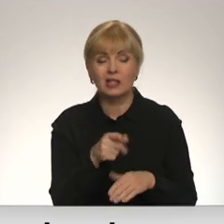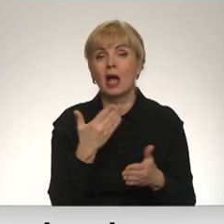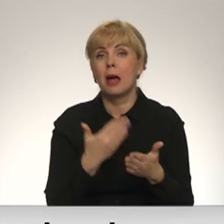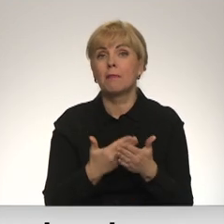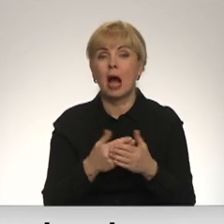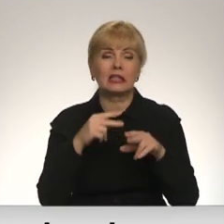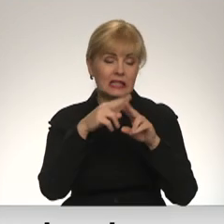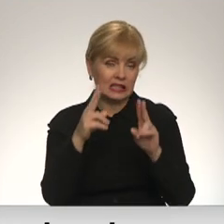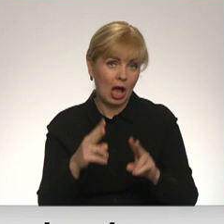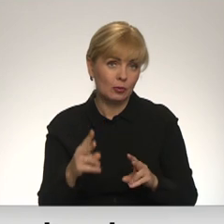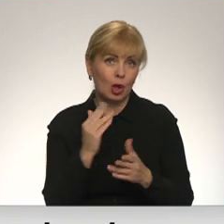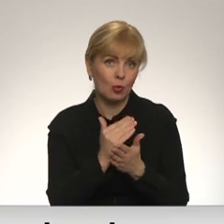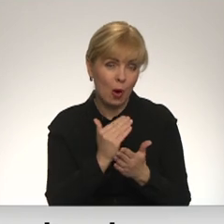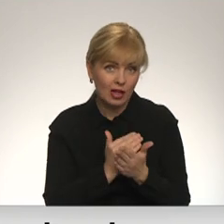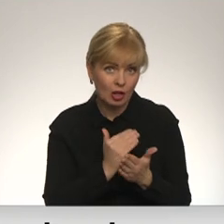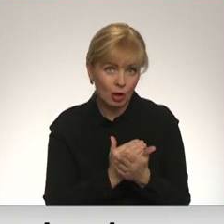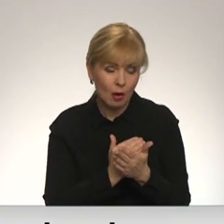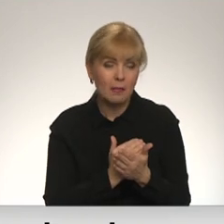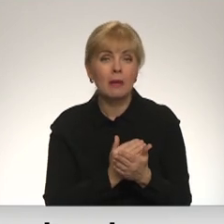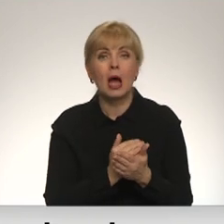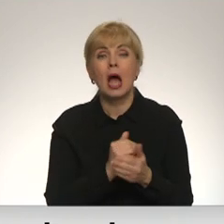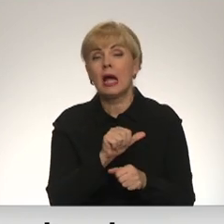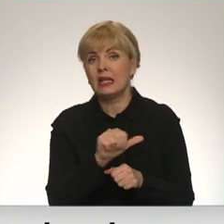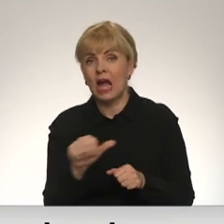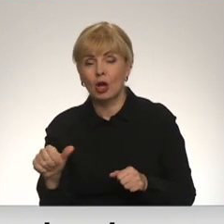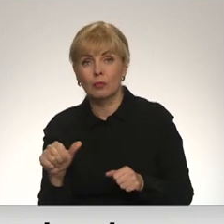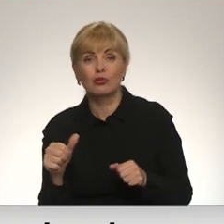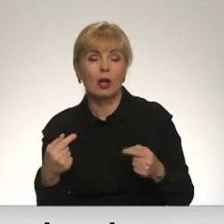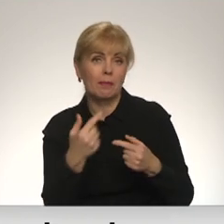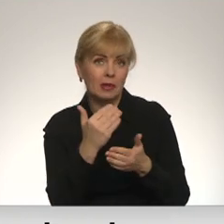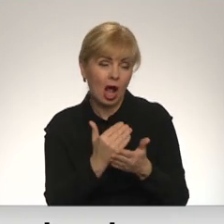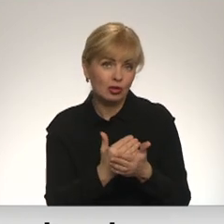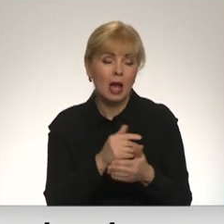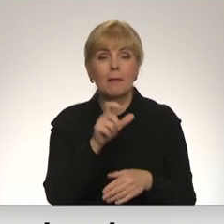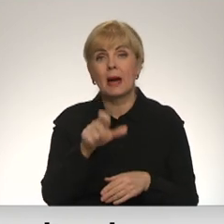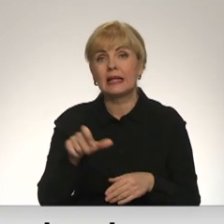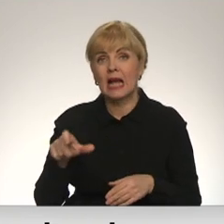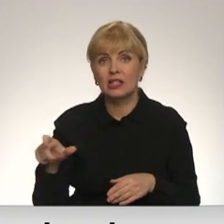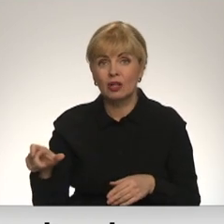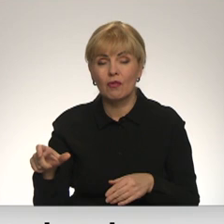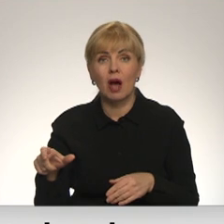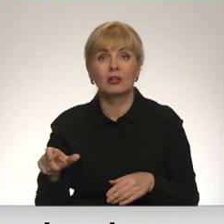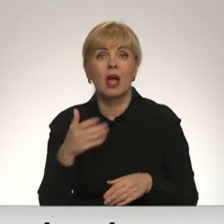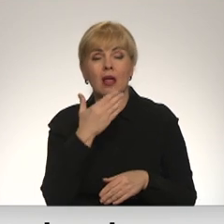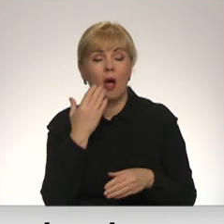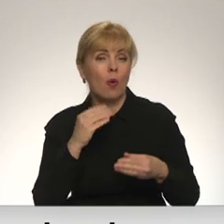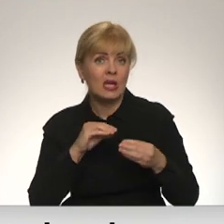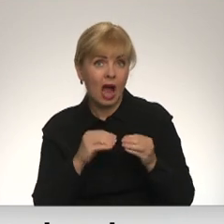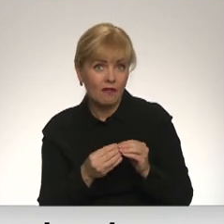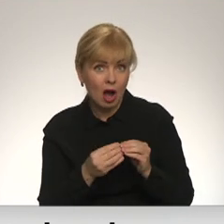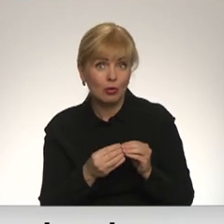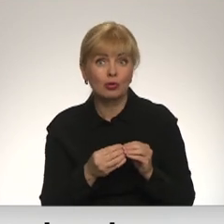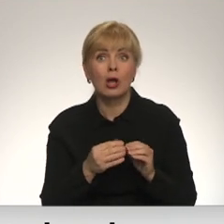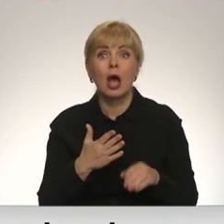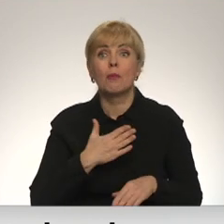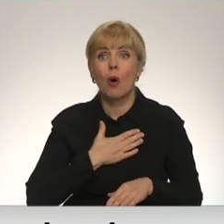starptautiskie noteiktie ierobežojumi un prasības attiecības civilizācijai netiek ievērotas. Līdz ar to arī droši